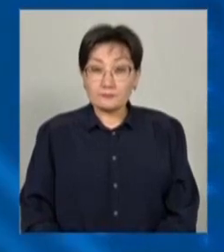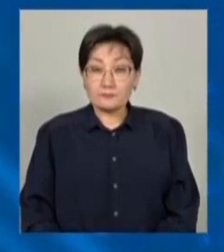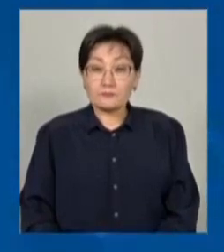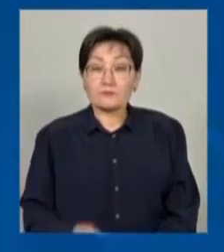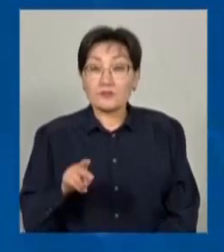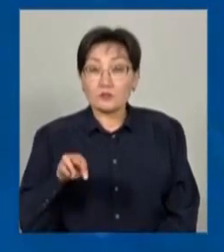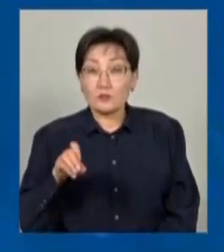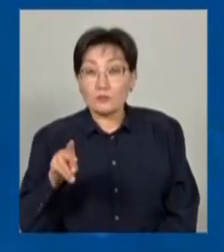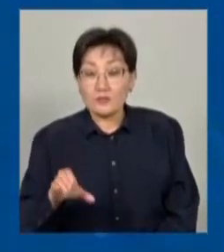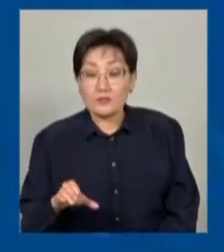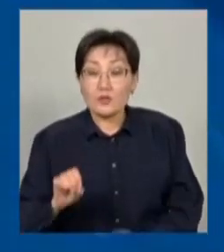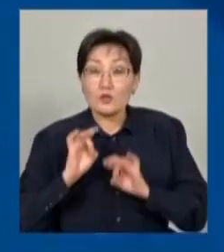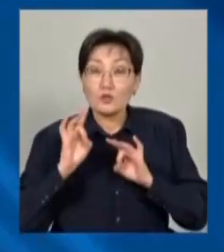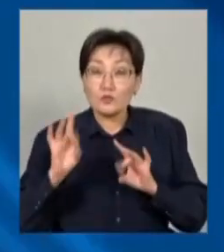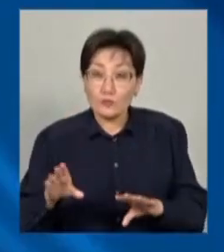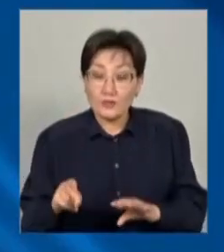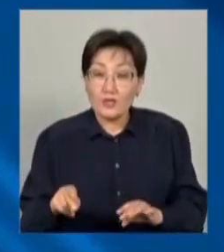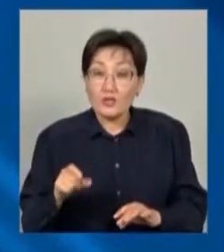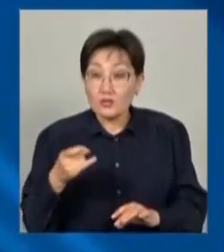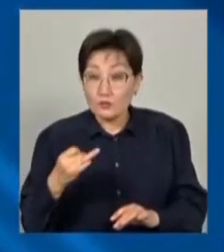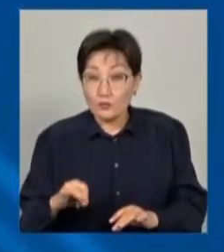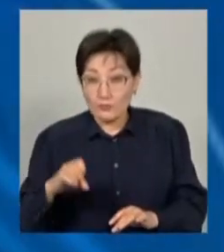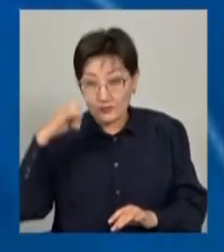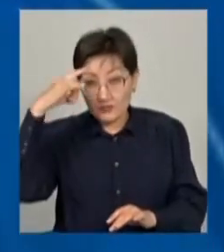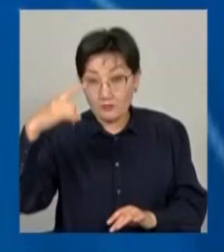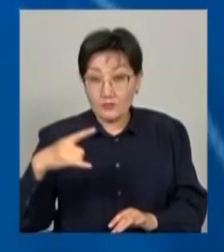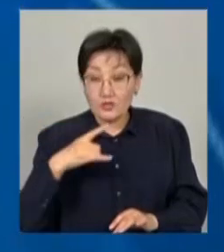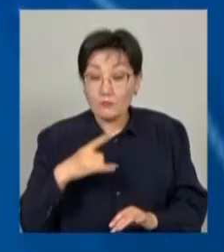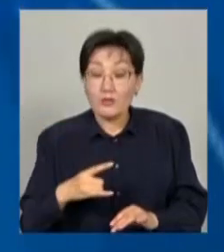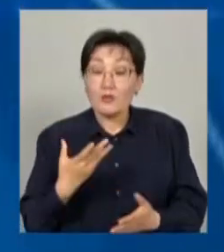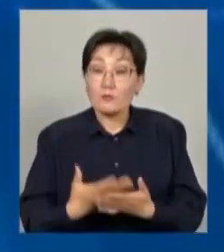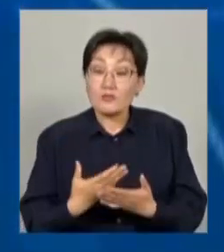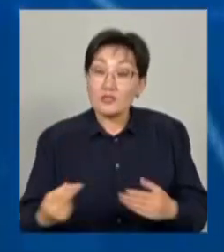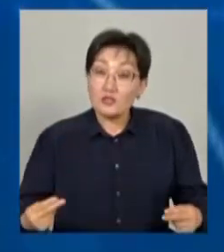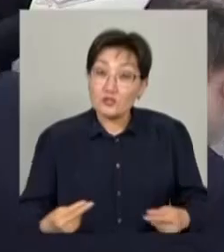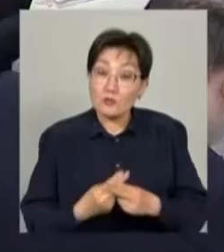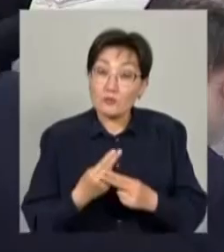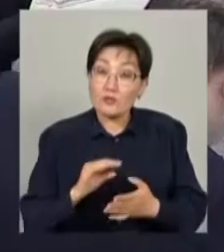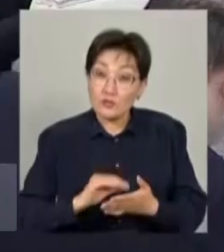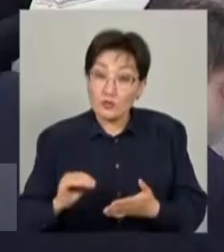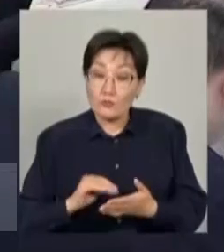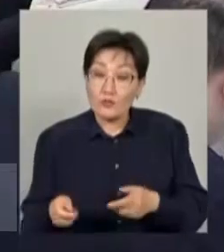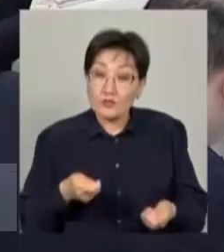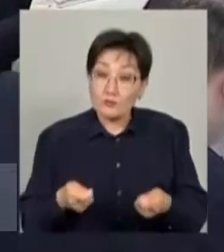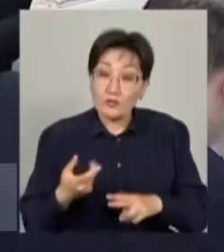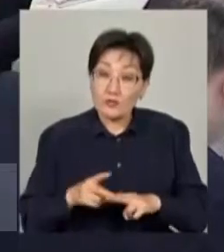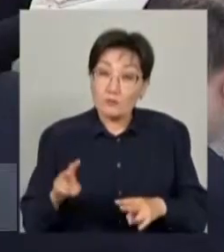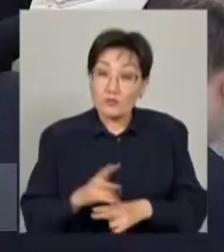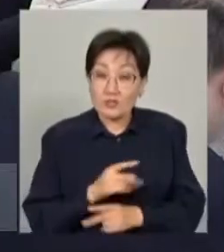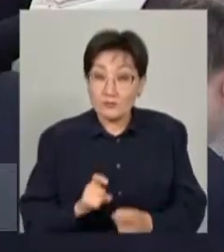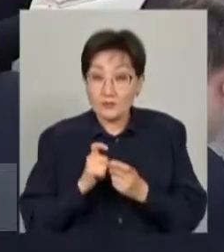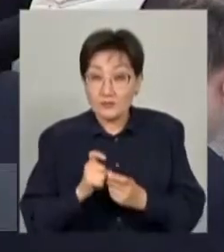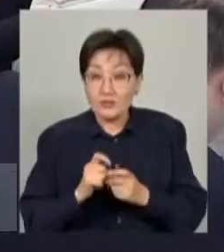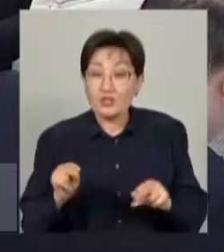Комикс «Супергерои политики. Капитан Казахстан» презентовали в столице. Иллюстрация повествует о чиновнике, который по ночам борется